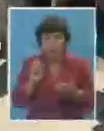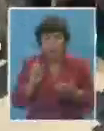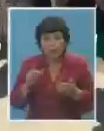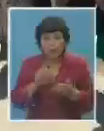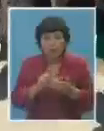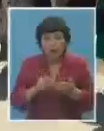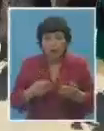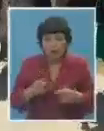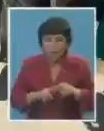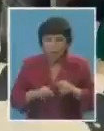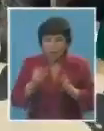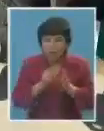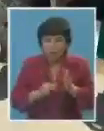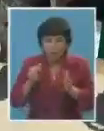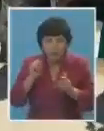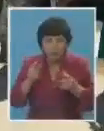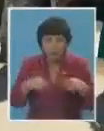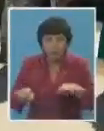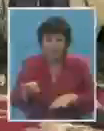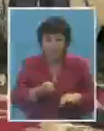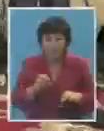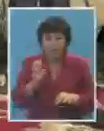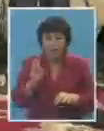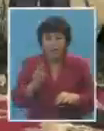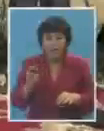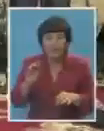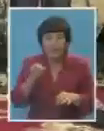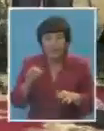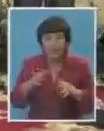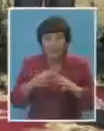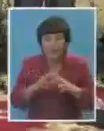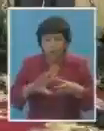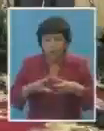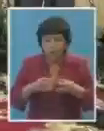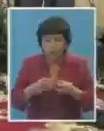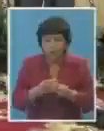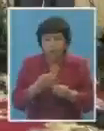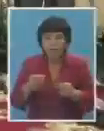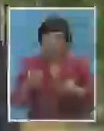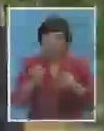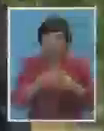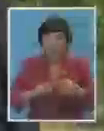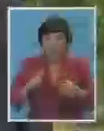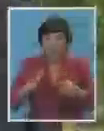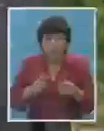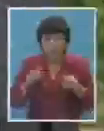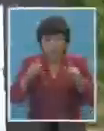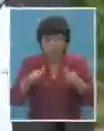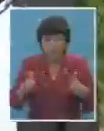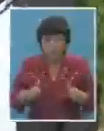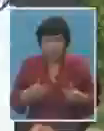Ақынның туғанына 70 жыл толуына арналған шаралар Ақжайық ауданы Тайпақ ауылында қорытындыланып, сыйқылы өнер дүлдүлінің ескерткіш